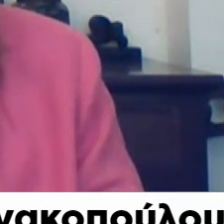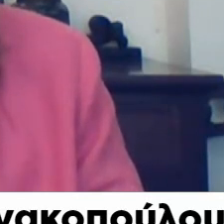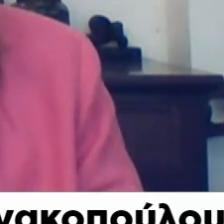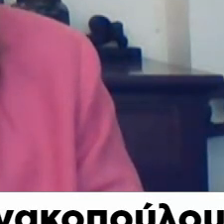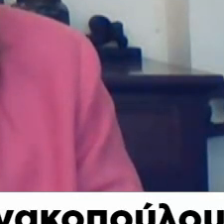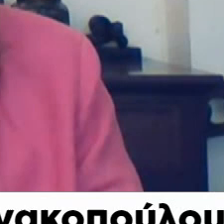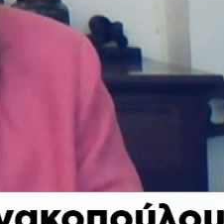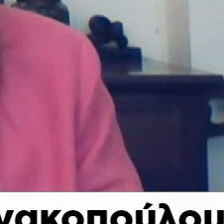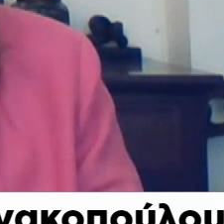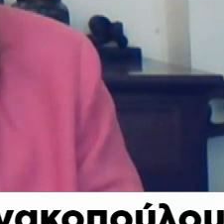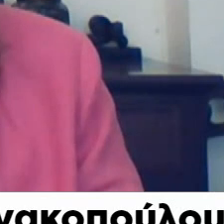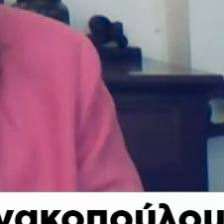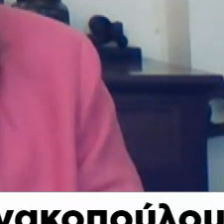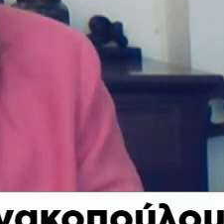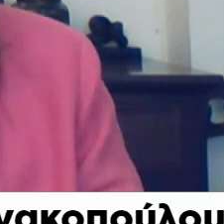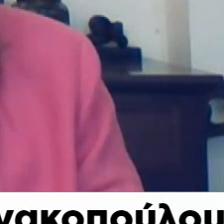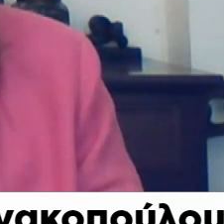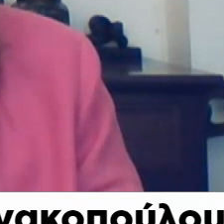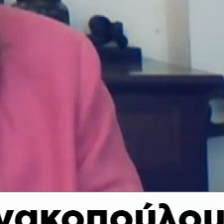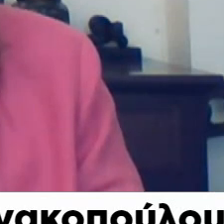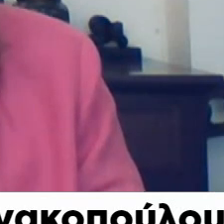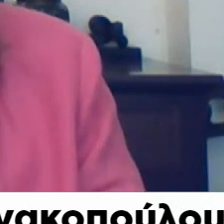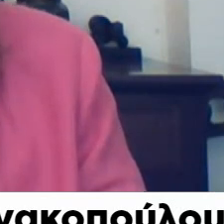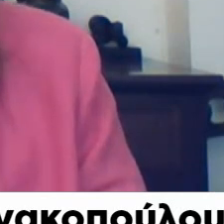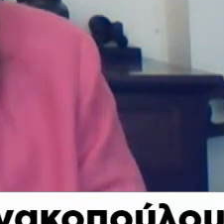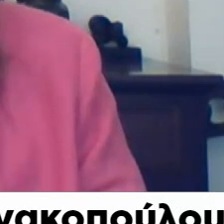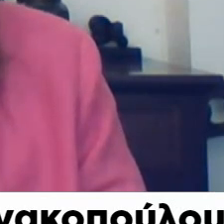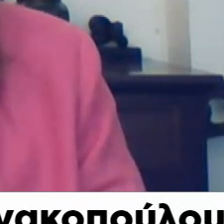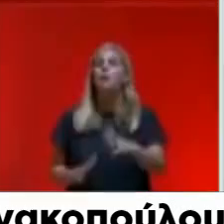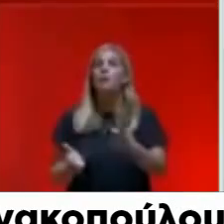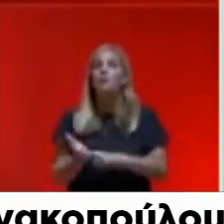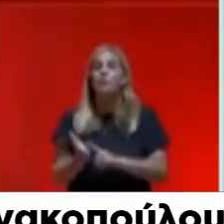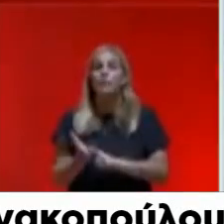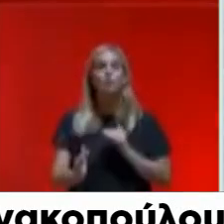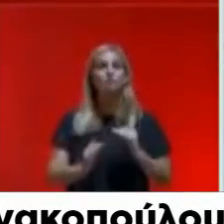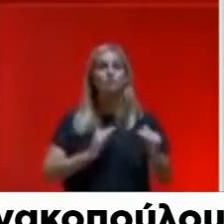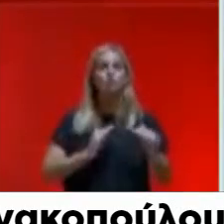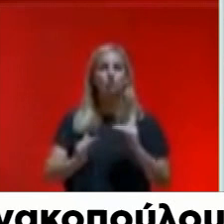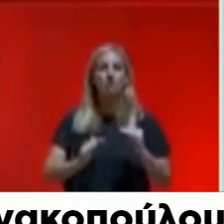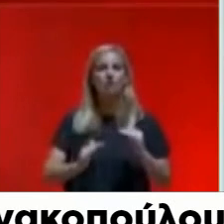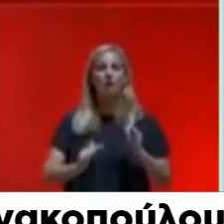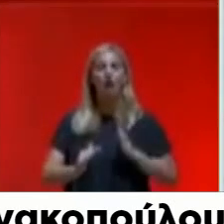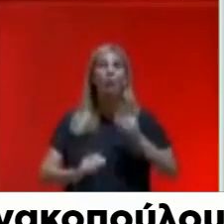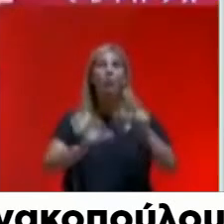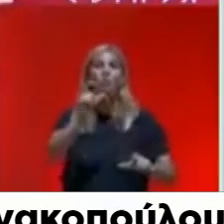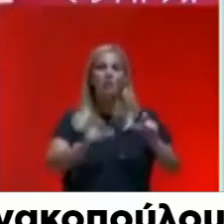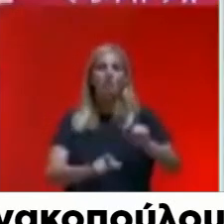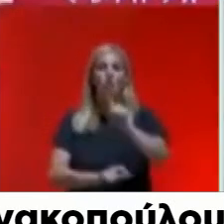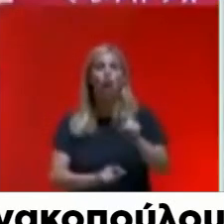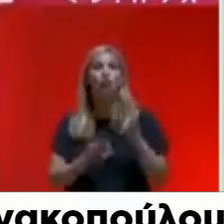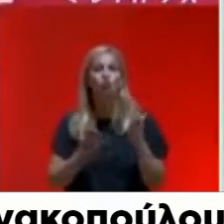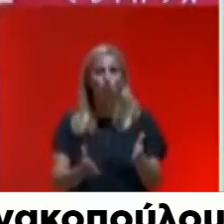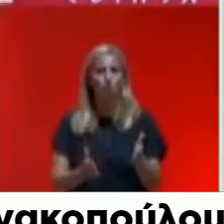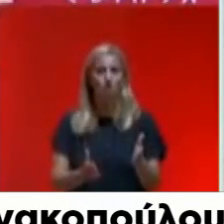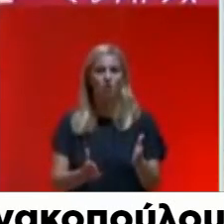ένα κλίμα. Πώς ήταν τα πράγματα το Σάββατο στο συνέδριο? Πρέπει να σας πω ότι ήταν μια πάρα